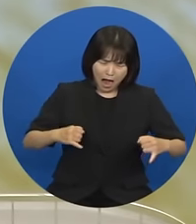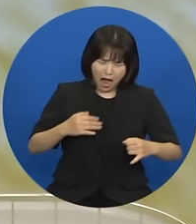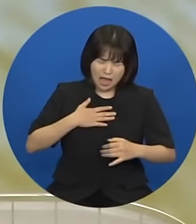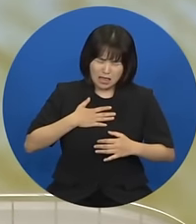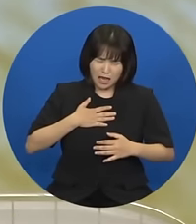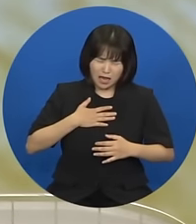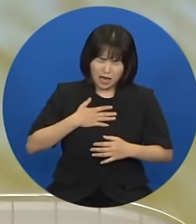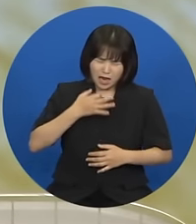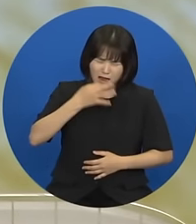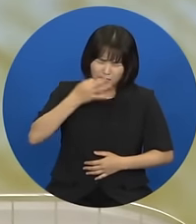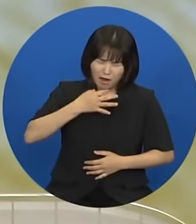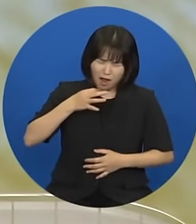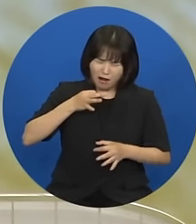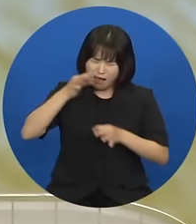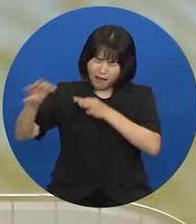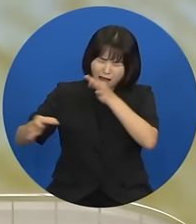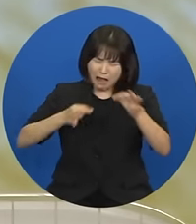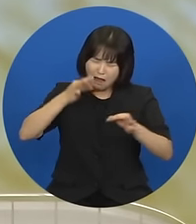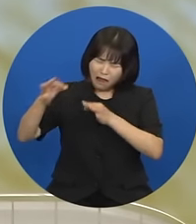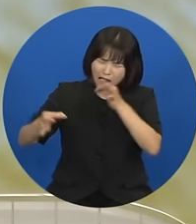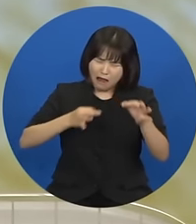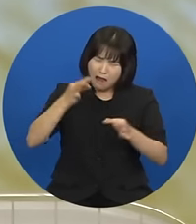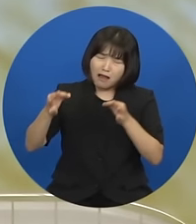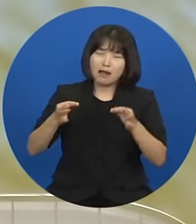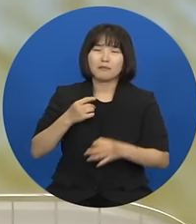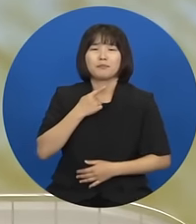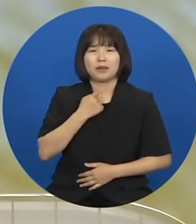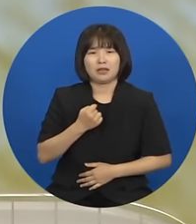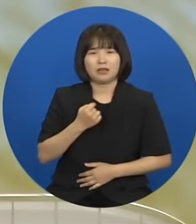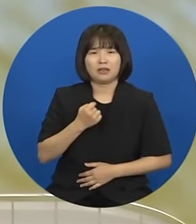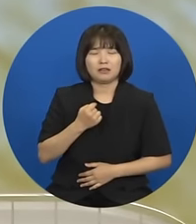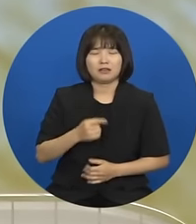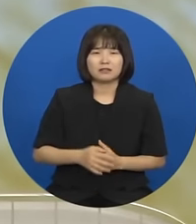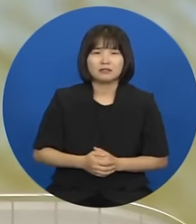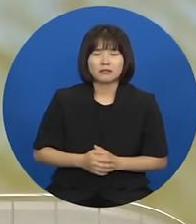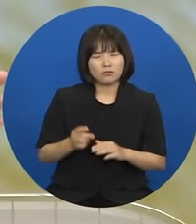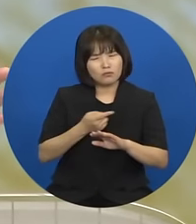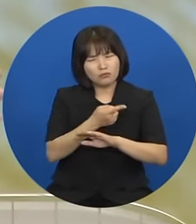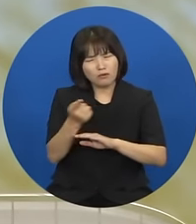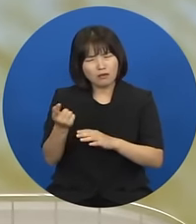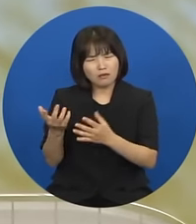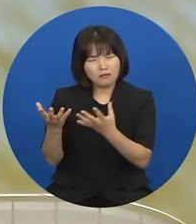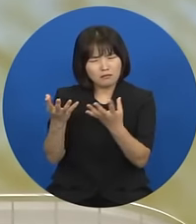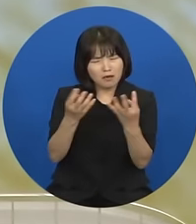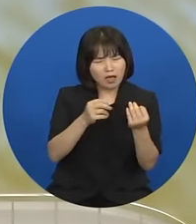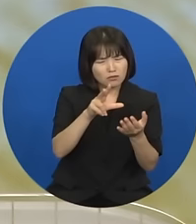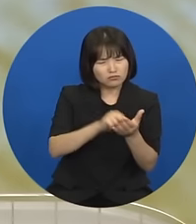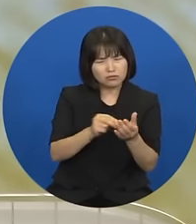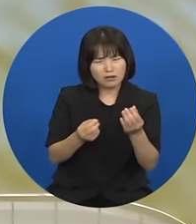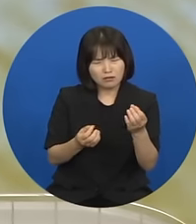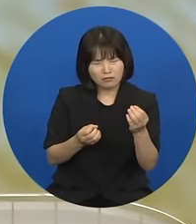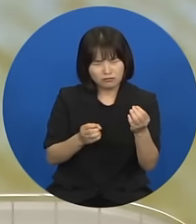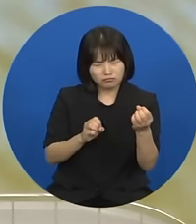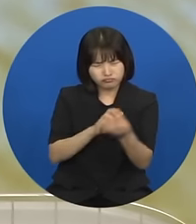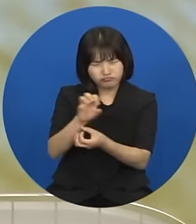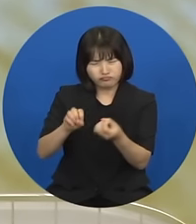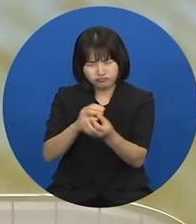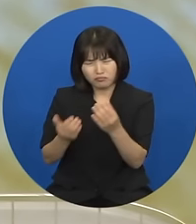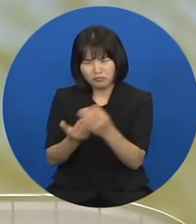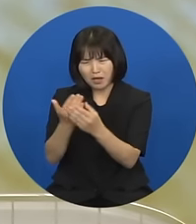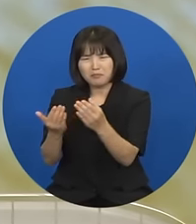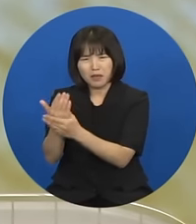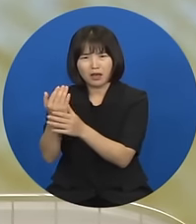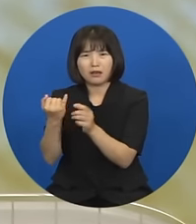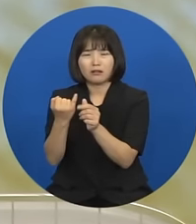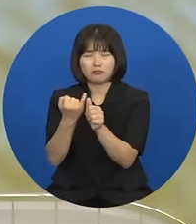물어뜯고 있다고 소동을 일으키기도 했습니다. 그 외에 너무 많은 문제들을 일으켰죠.